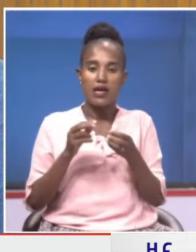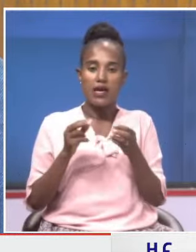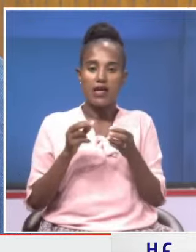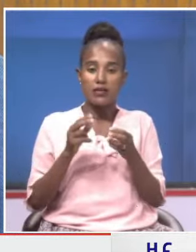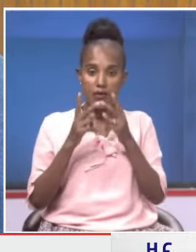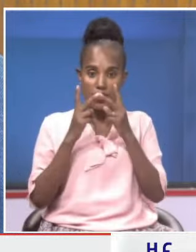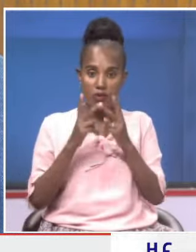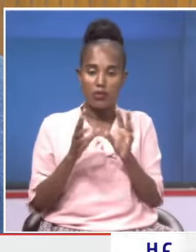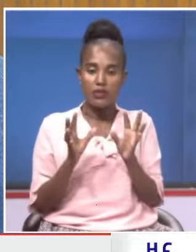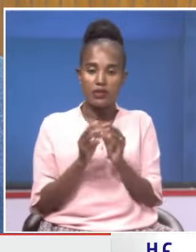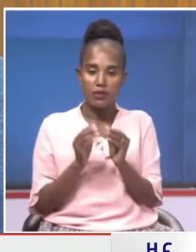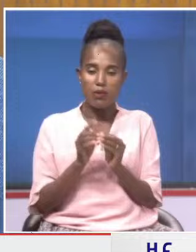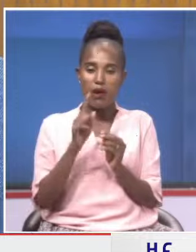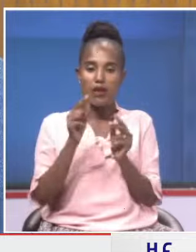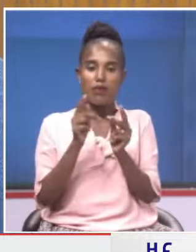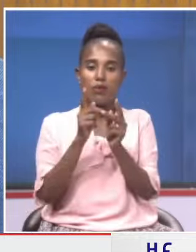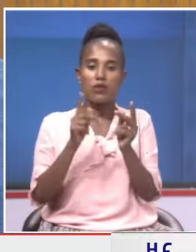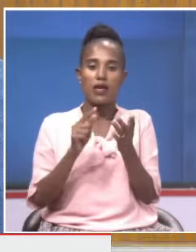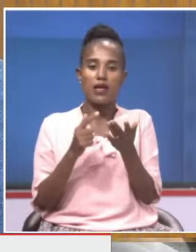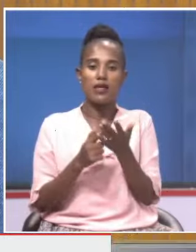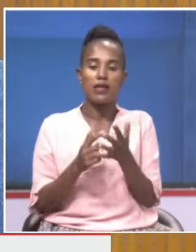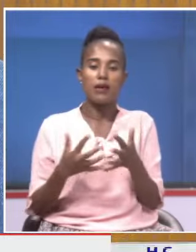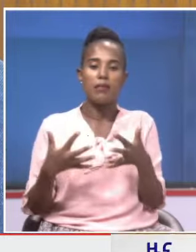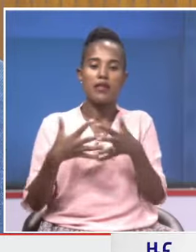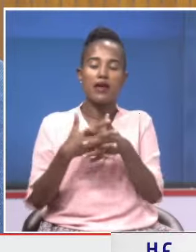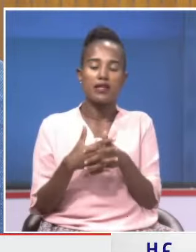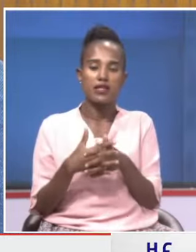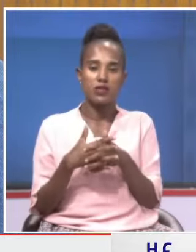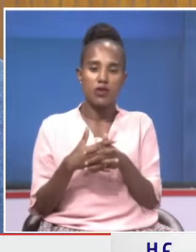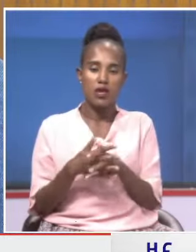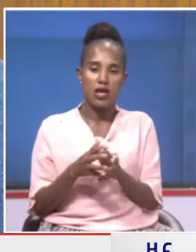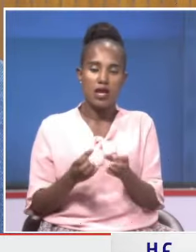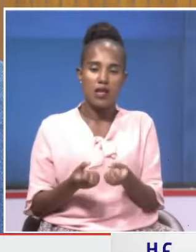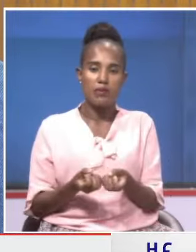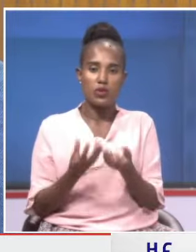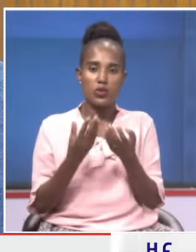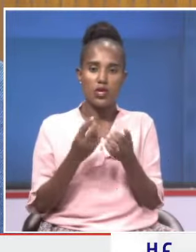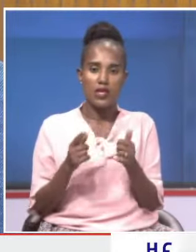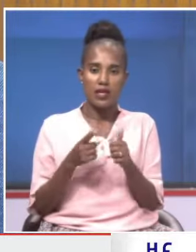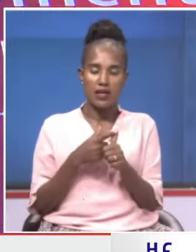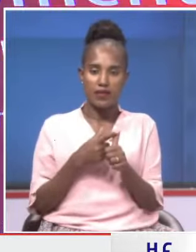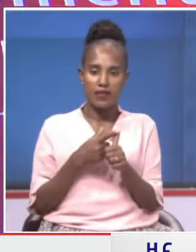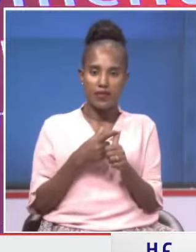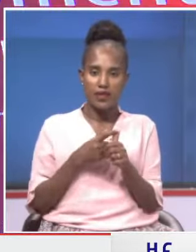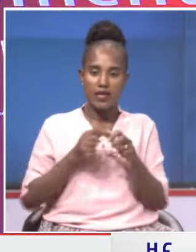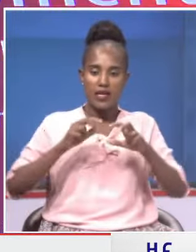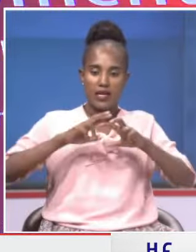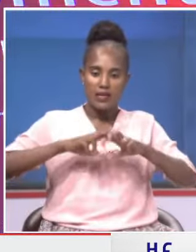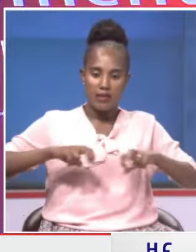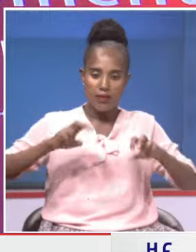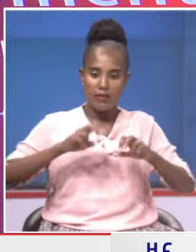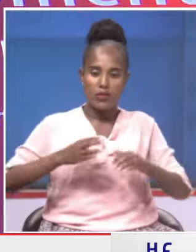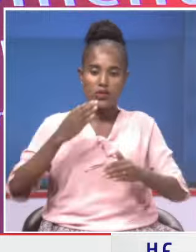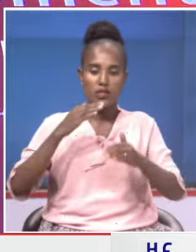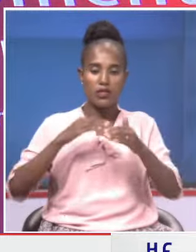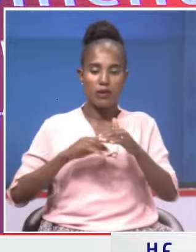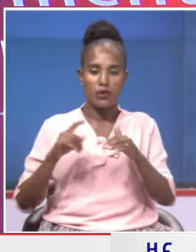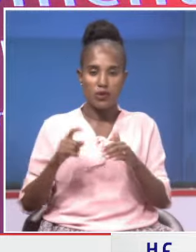ብንሰበስቦ አንድ ቦታ ይህንን ብናቀናጀው ለብዙዎች አንደኛ ለተመራማሪዎች ግብዓት